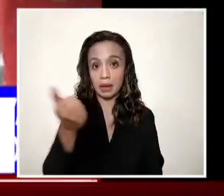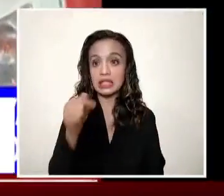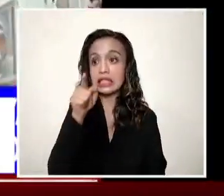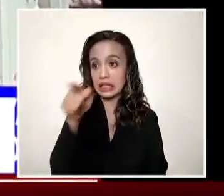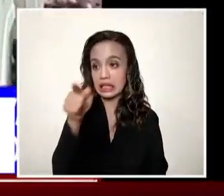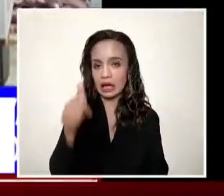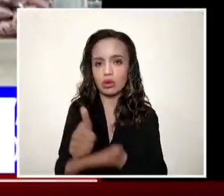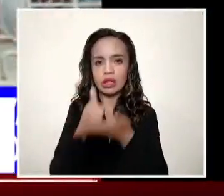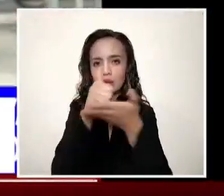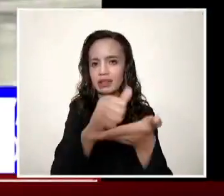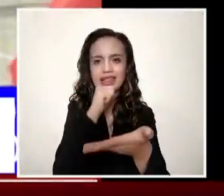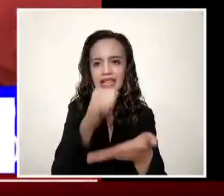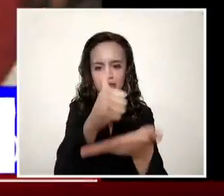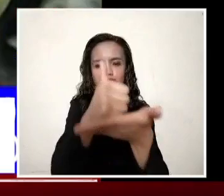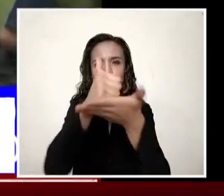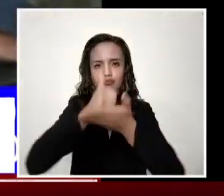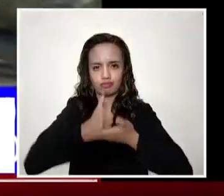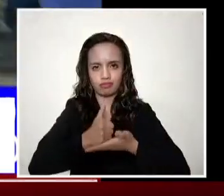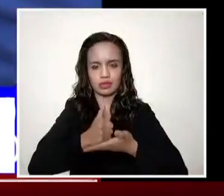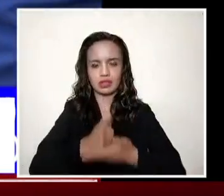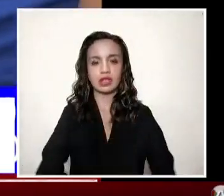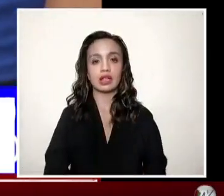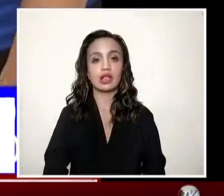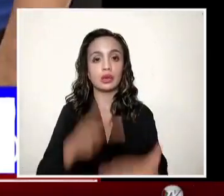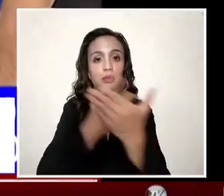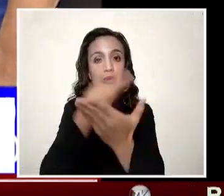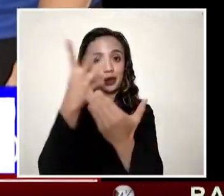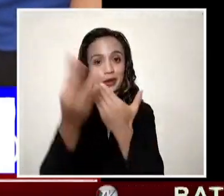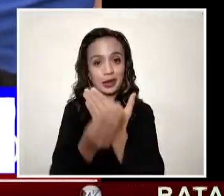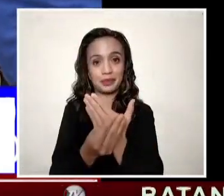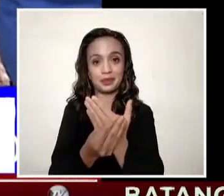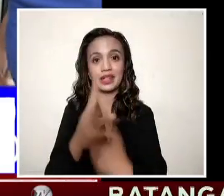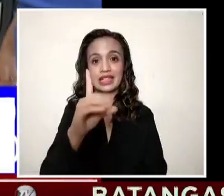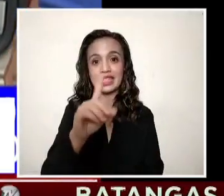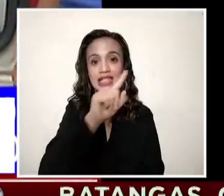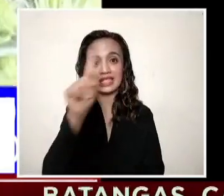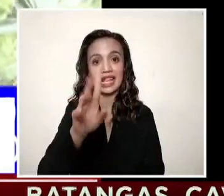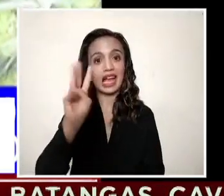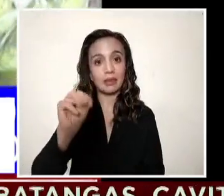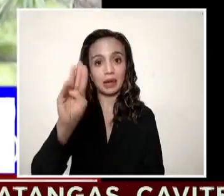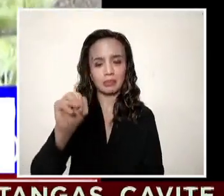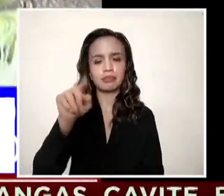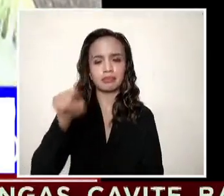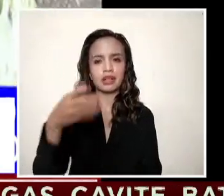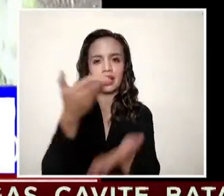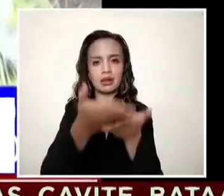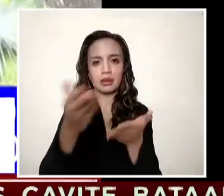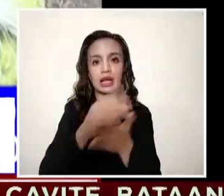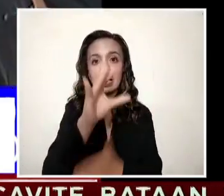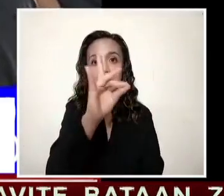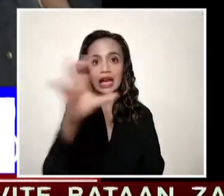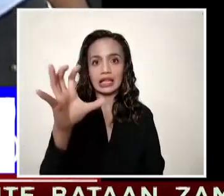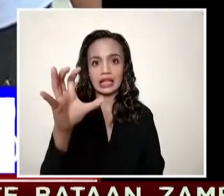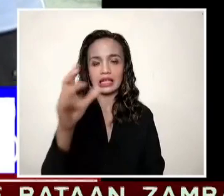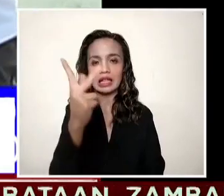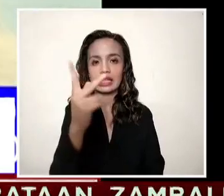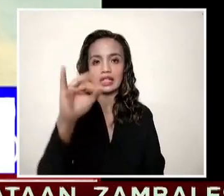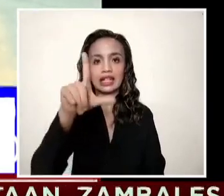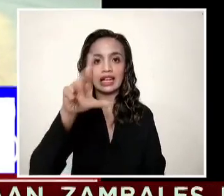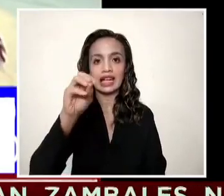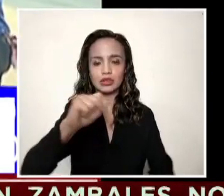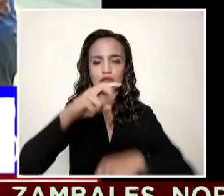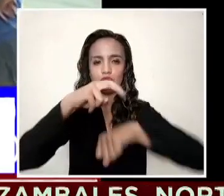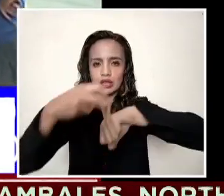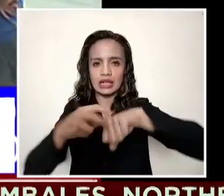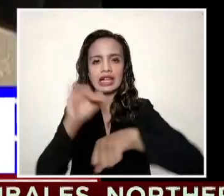tulungan. Kabilang ang programang SRO ng teleradyo sa mga tumugon at bumili ng 800 kilos na kamote, pati na ng mga